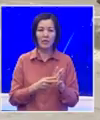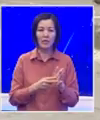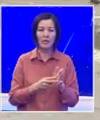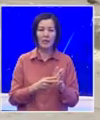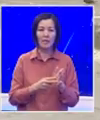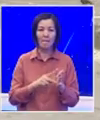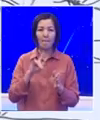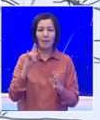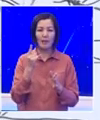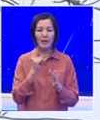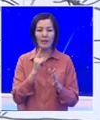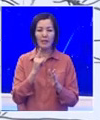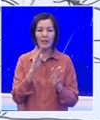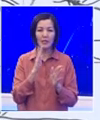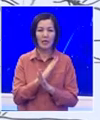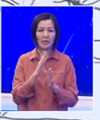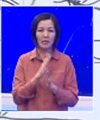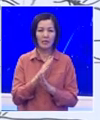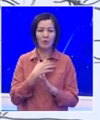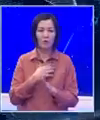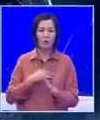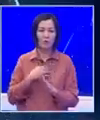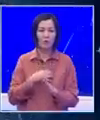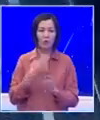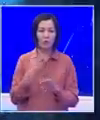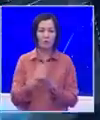тағдыры кім-кімді де алаңдатары